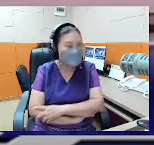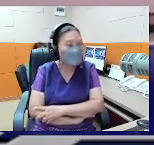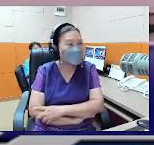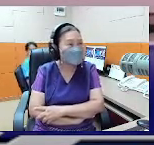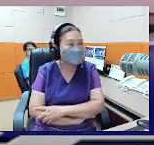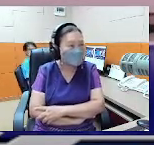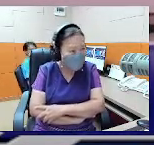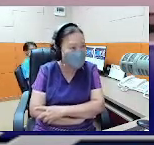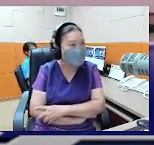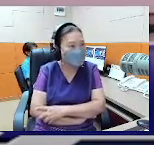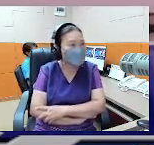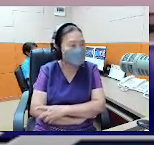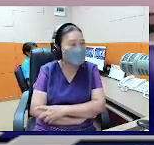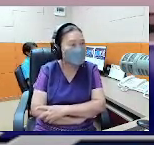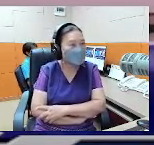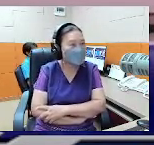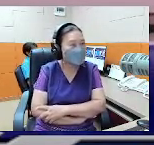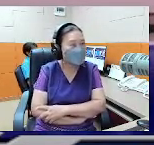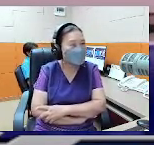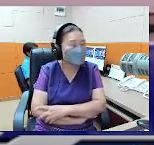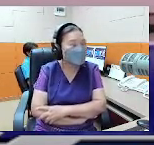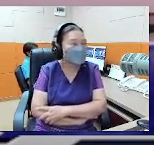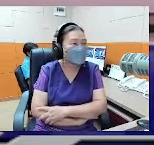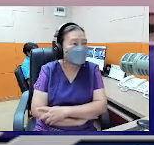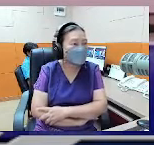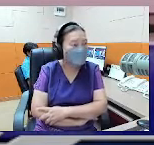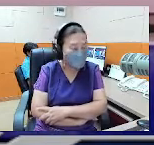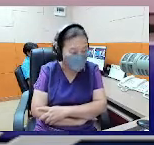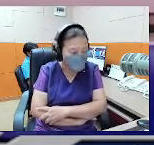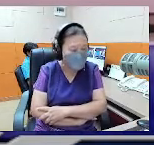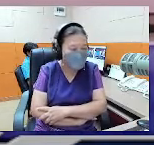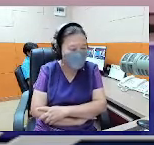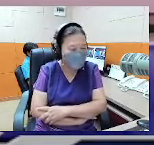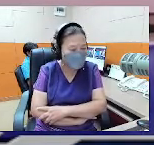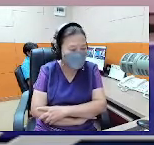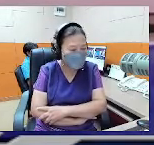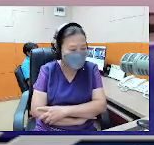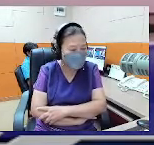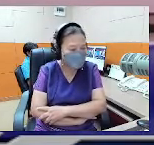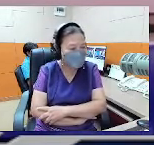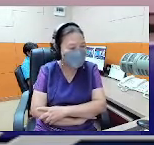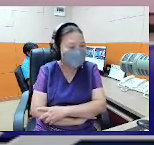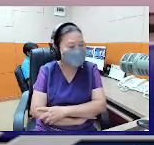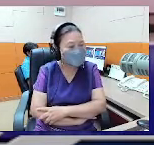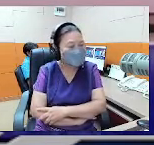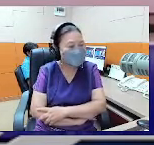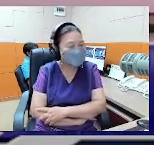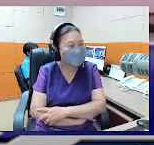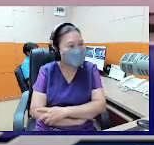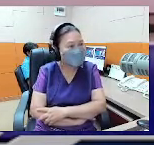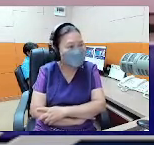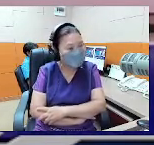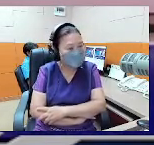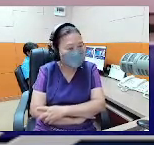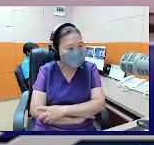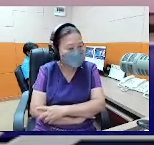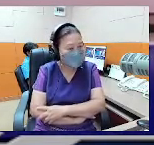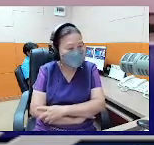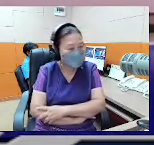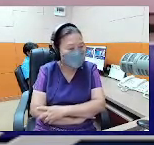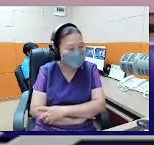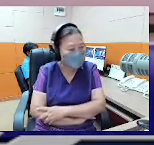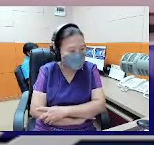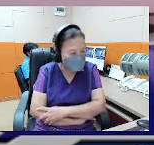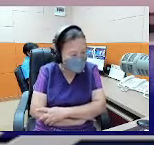ากที่สุดคือญี่ปุ่นญี่ปุ่นก็มีจำนวนประชากรมุสลิมอยู่ด้วยนะคะแล้วก็ตรงนี้ธุรกิจอาหารฮาลาลเนี่ยก็เล